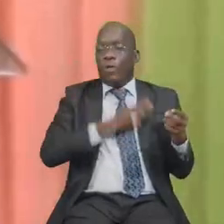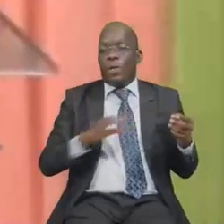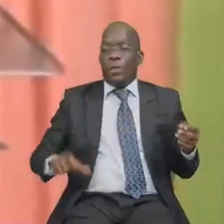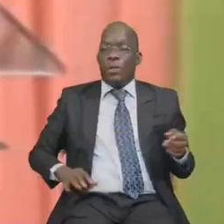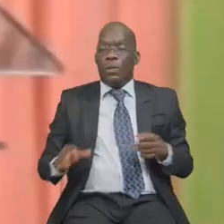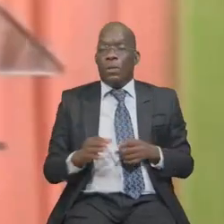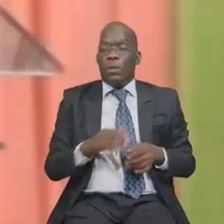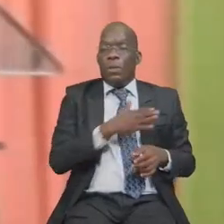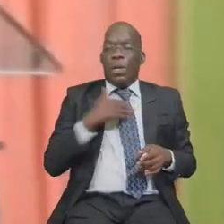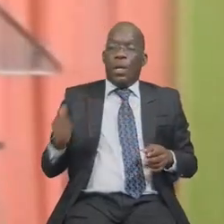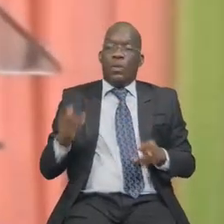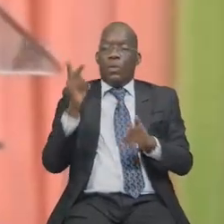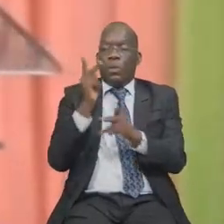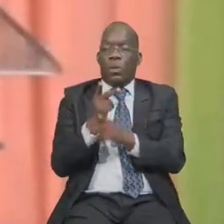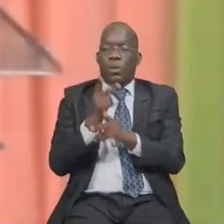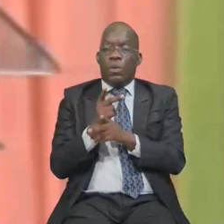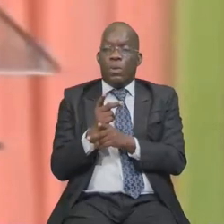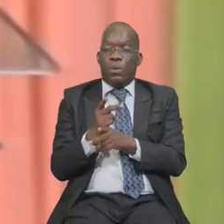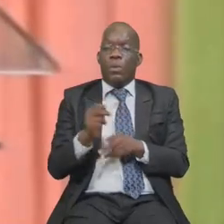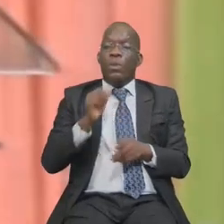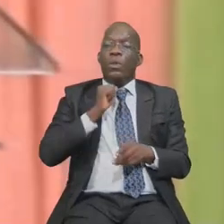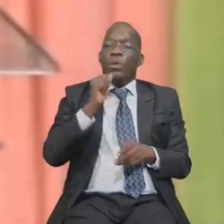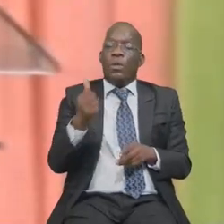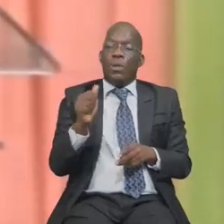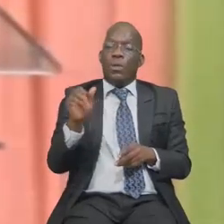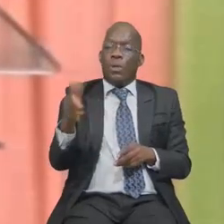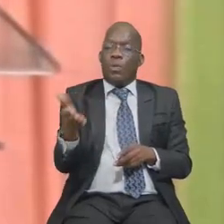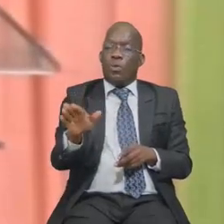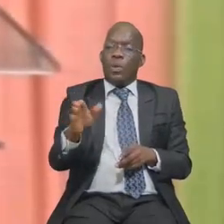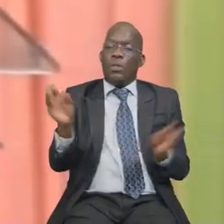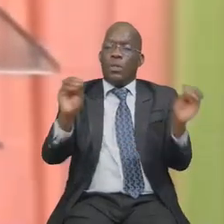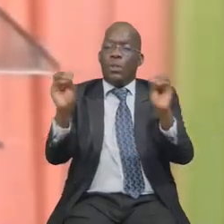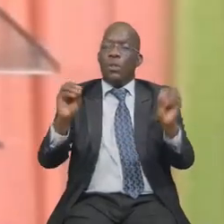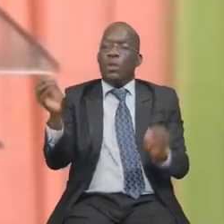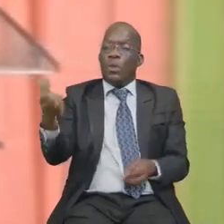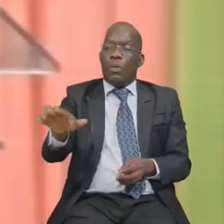Et préserve un cœur sanctifié, non compromettant.